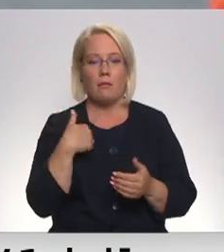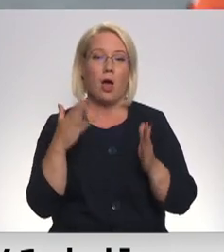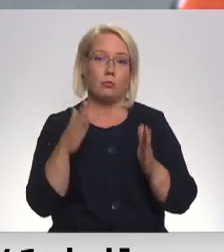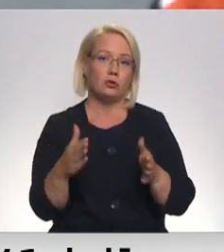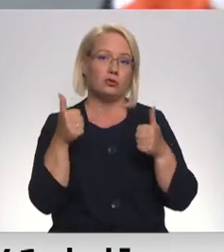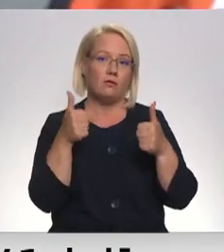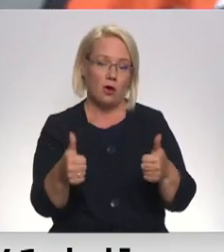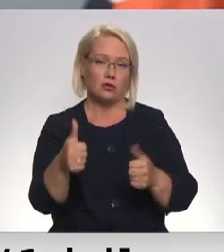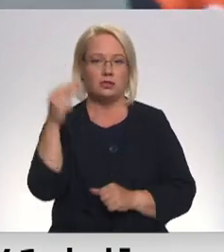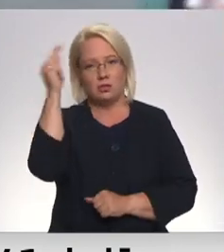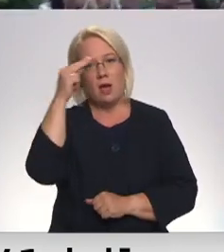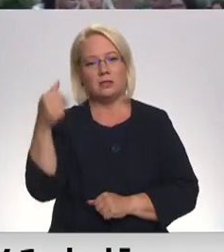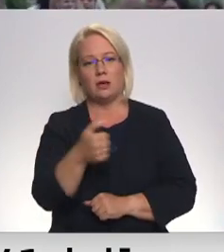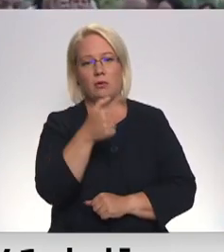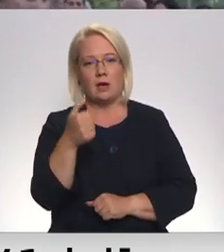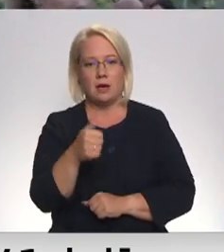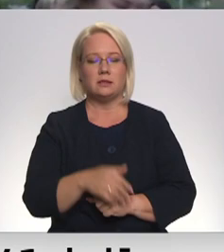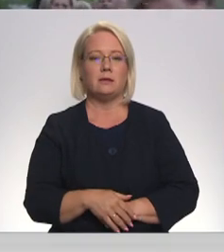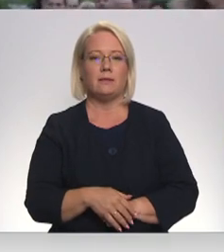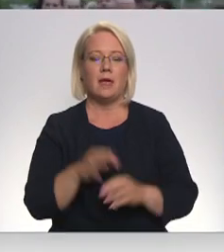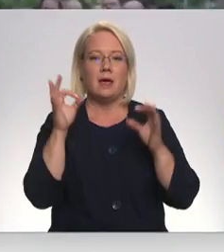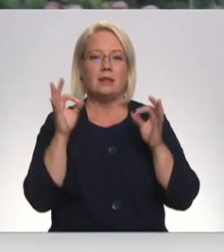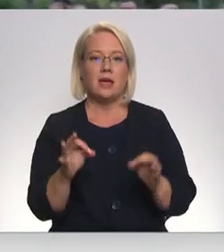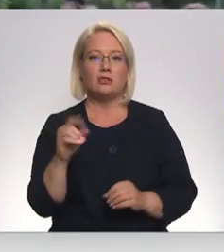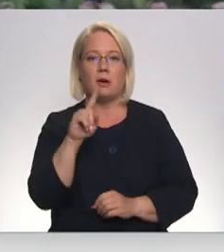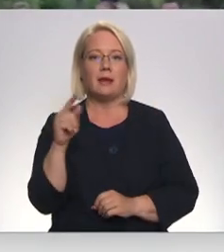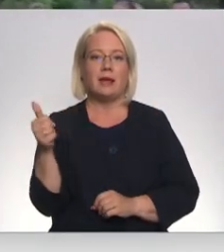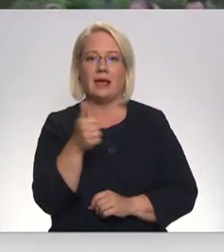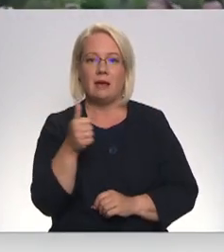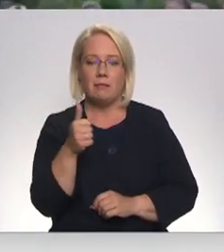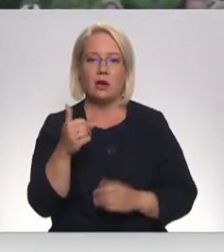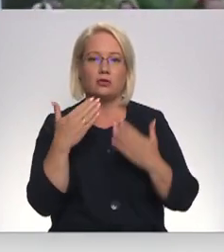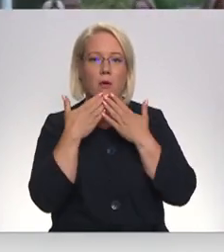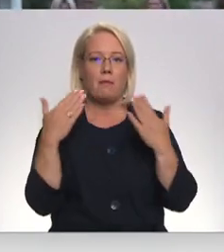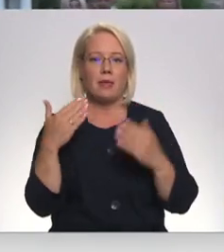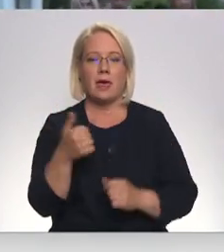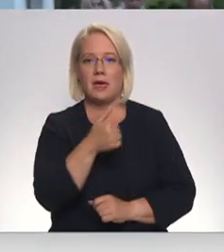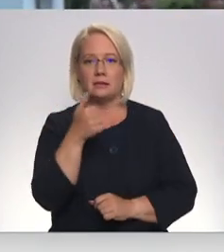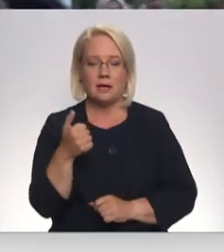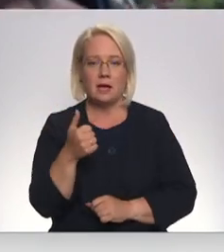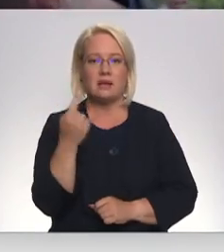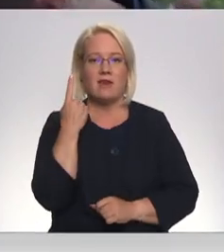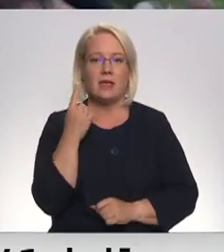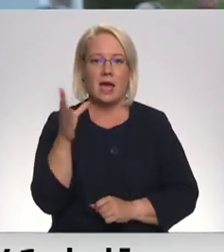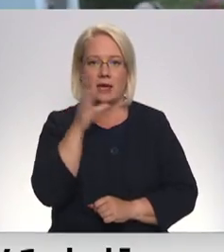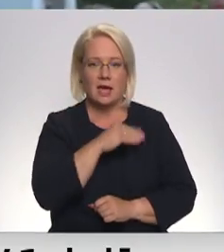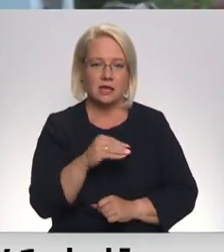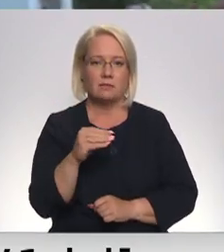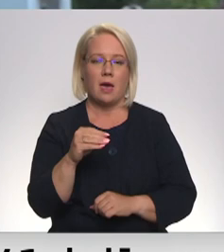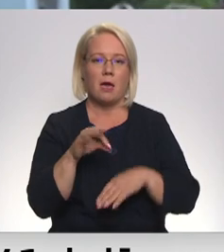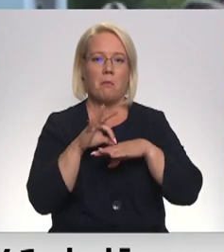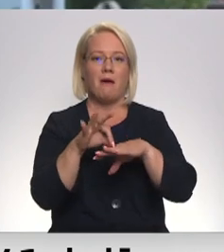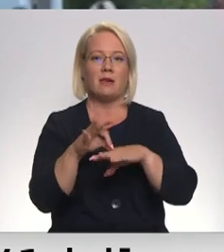forši mācību gads. Tiešām ir īpaši, jo pēdējais gads tomēr vienīgā iespēja pavadīt arī